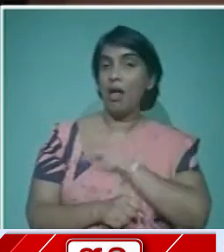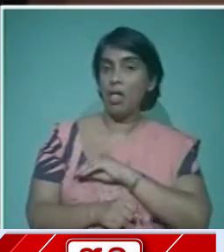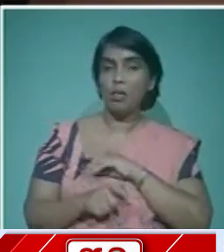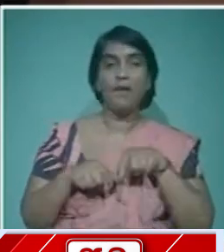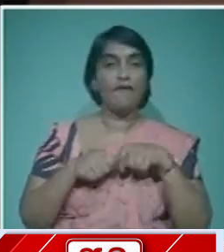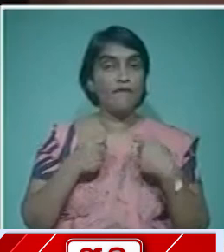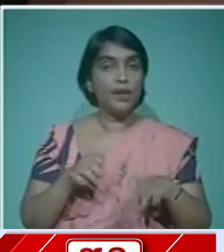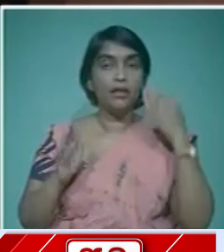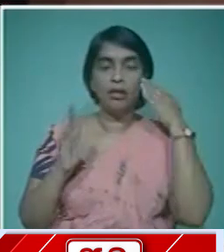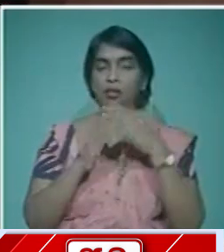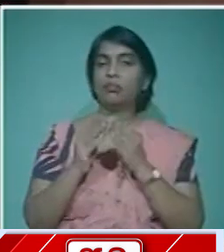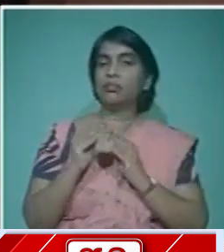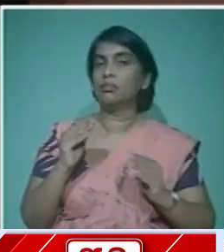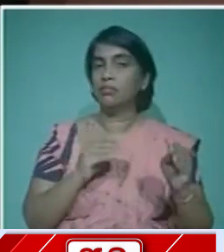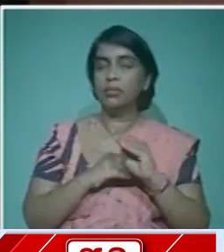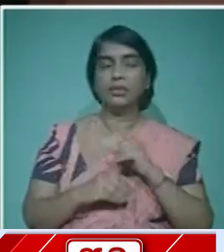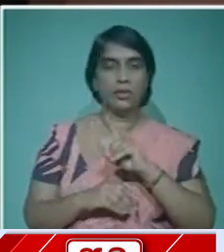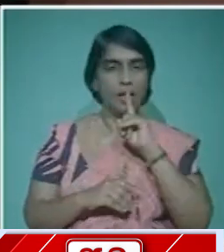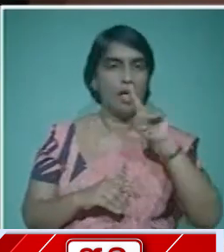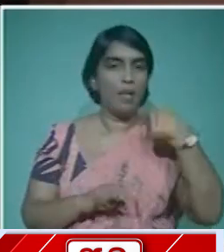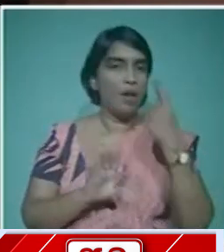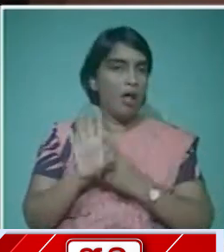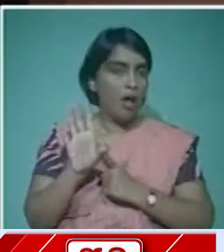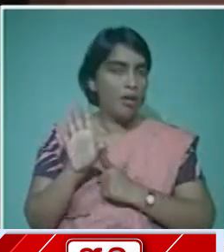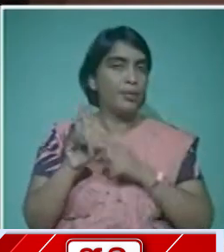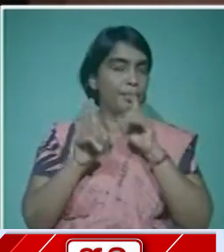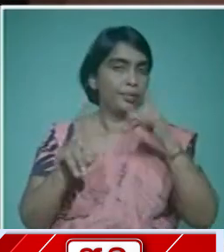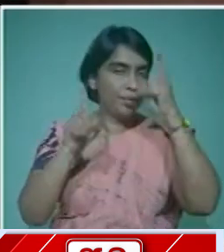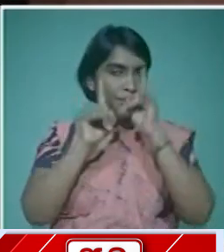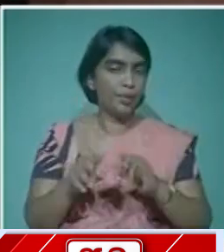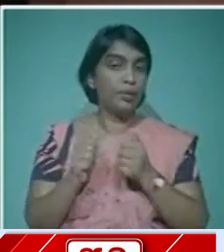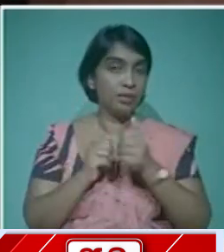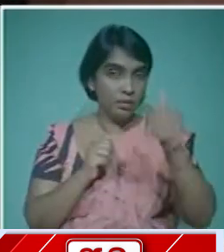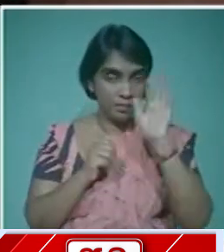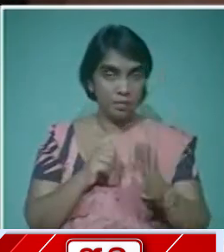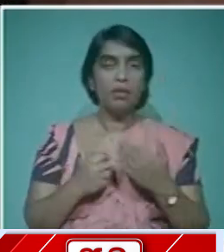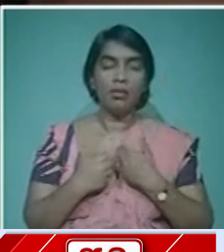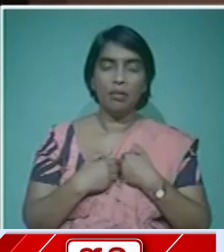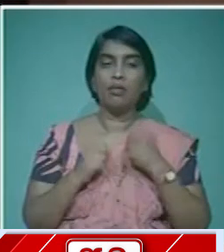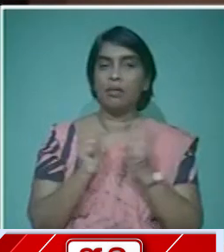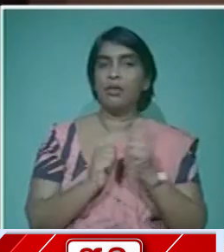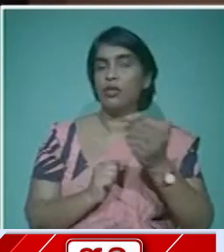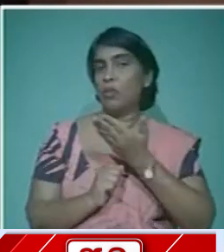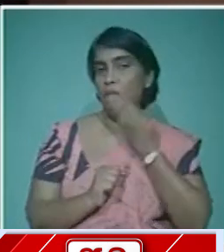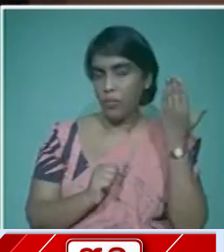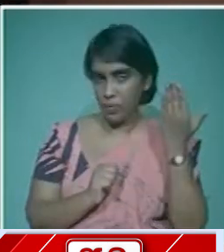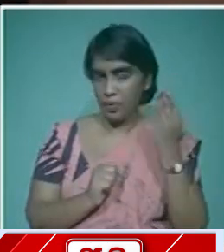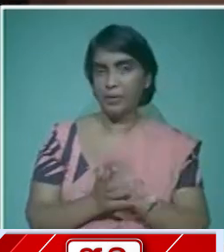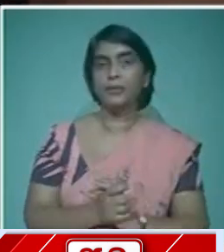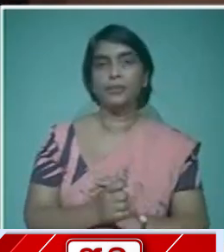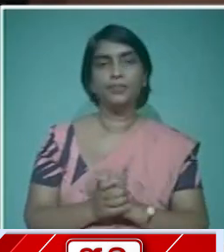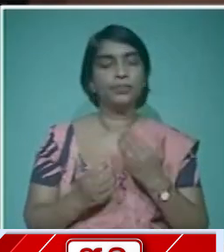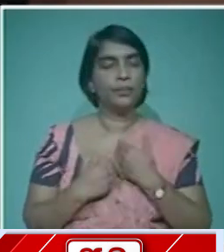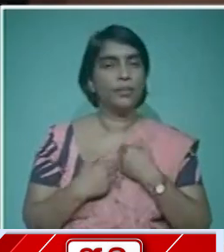වියදම් පිළිබඳ උපකල්පන අපි කරන්නේ. ලබන වර්ෂයේ මෙන්න මේ කරුණු මේ විදිහට සිද්ධ වුණොත් අපිට මේ කටයුතු කරන්න පුළුවන් වේවි කියලා.